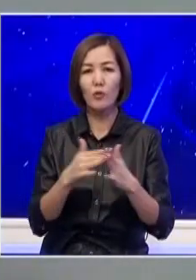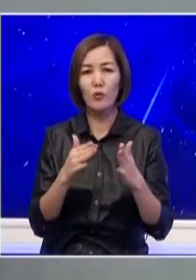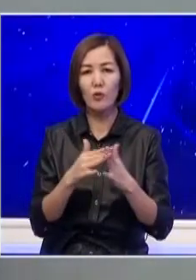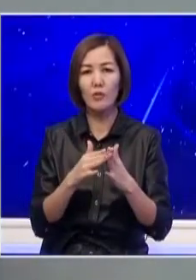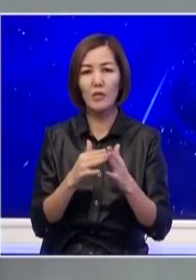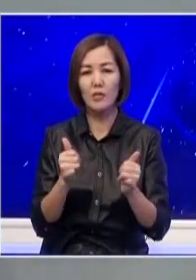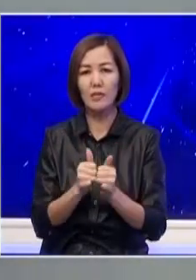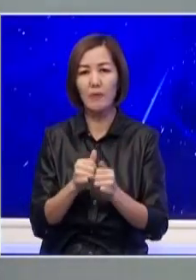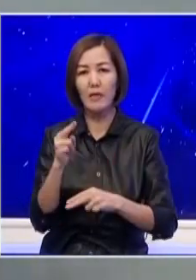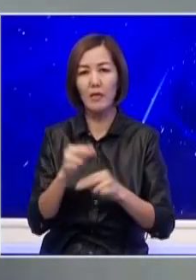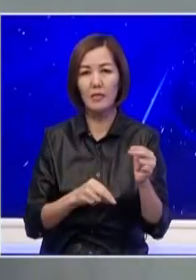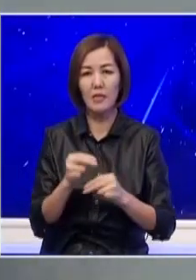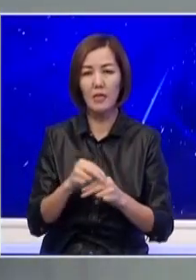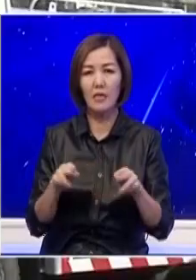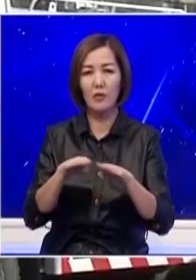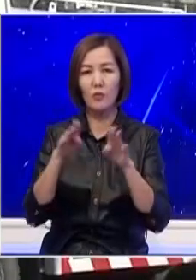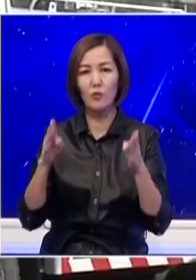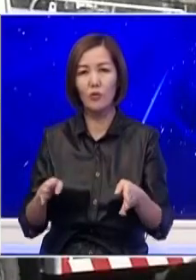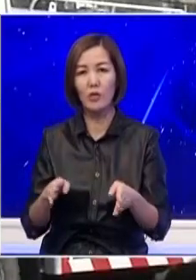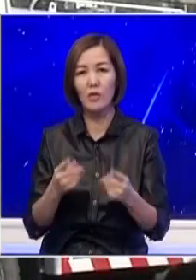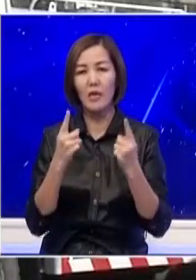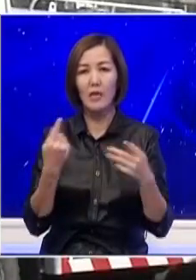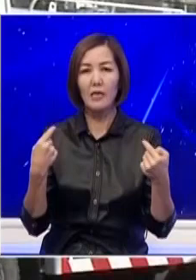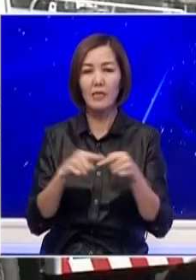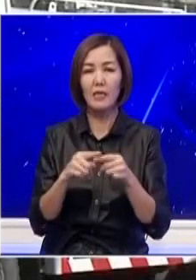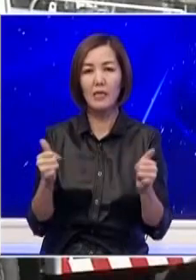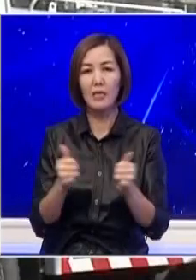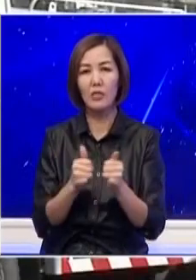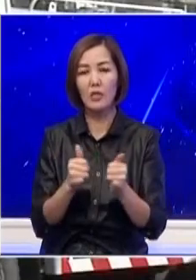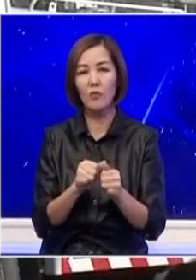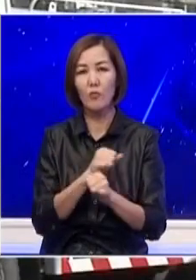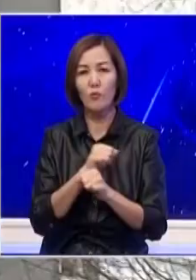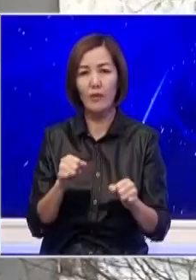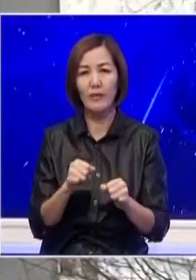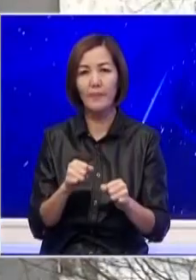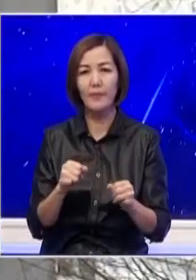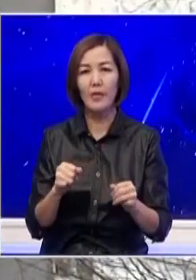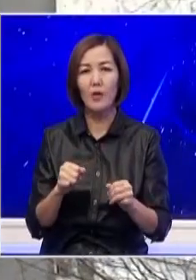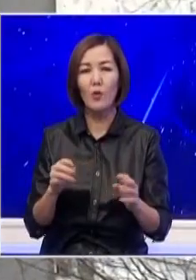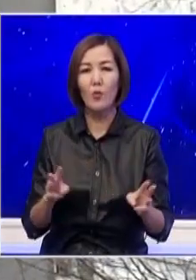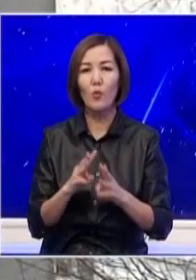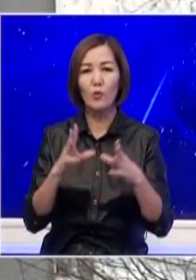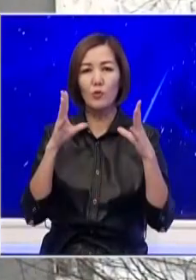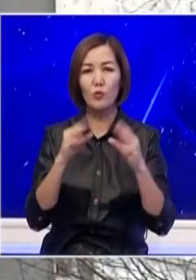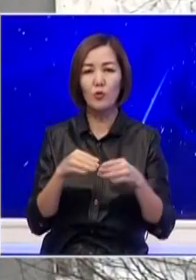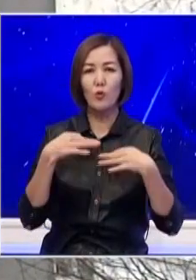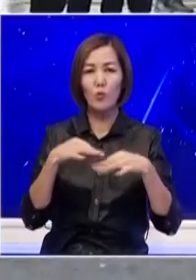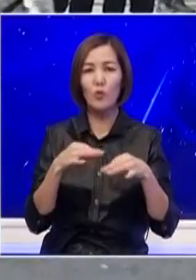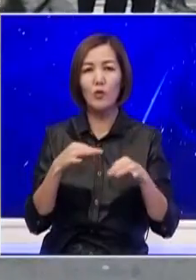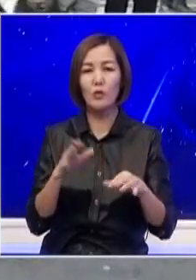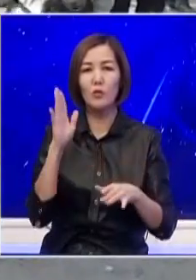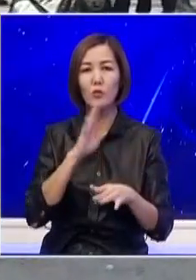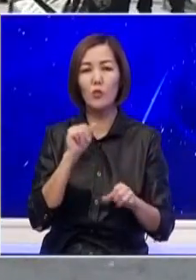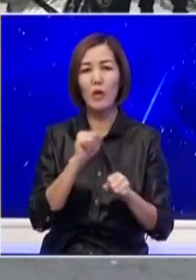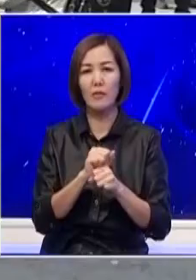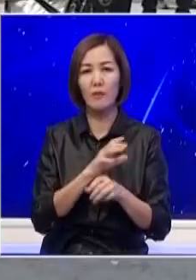үйге жапсарласа орналасқан дүңгіршекке ірі техникалардың жақында оңай болмады. Әрі өрт сөндіру көлігінің біріндегі су